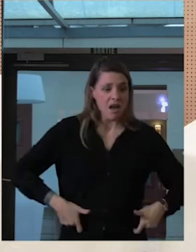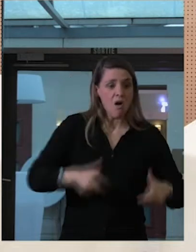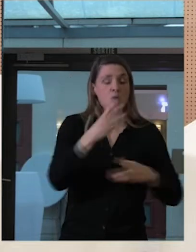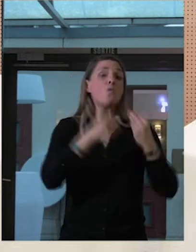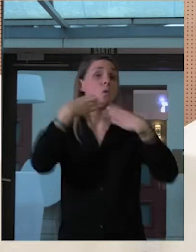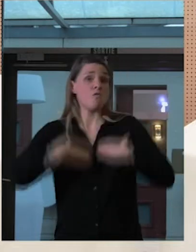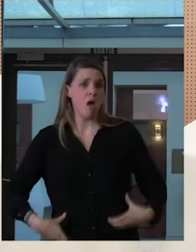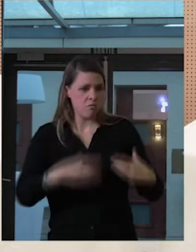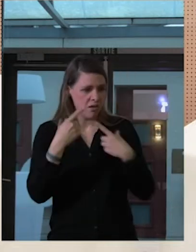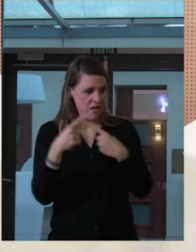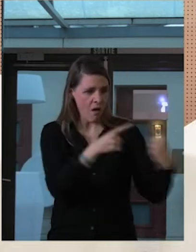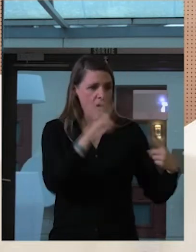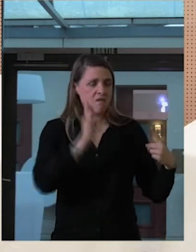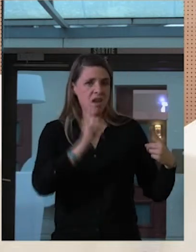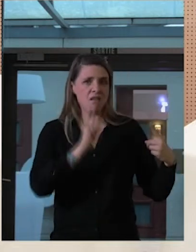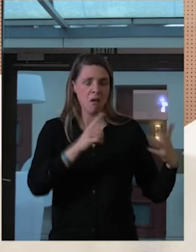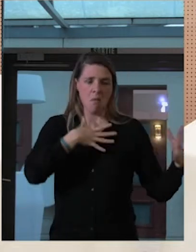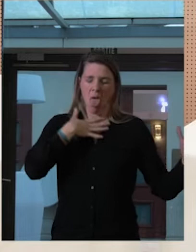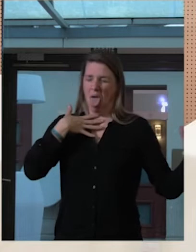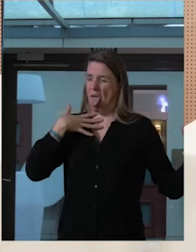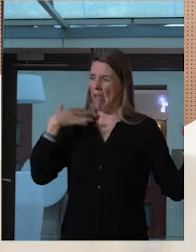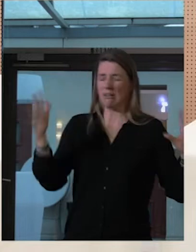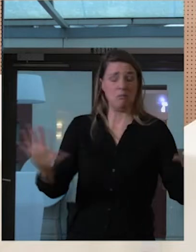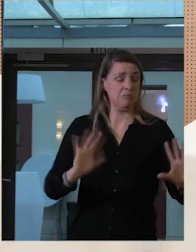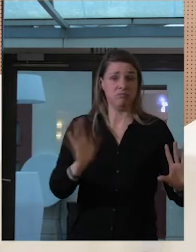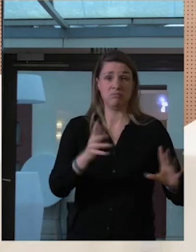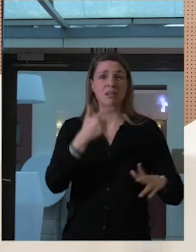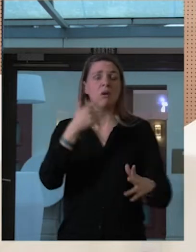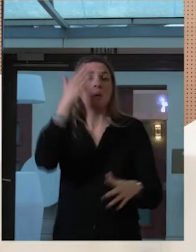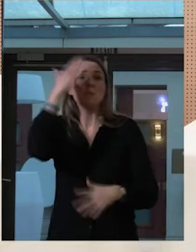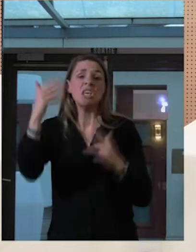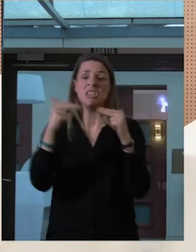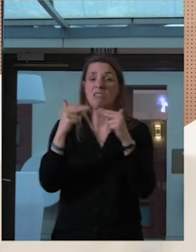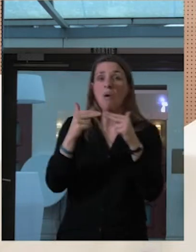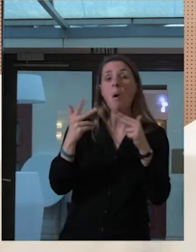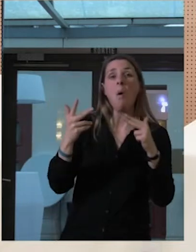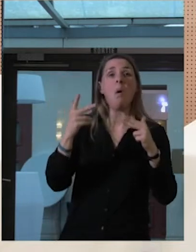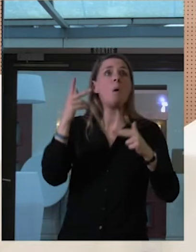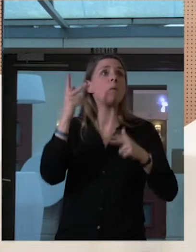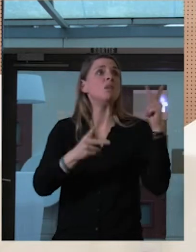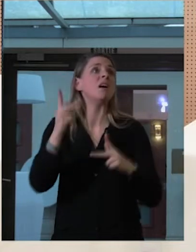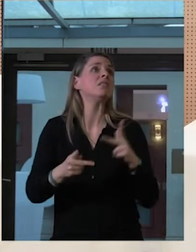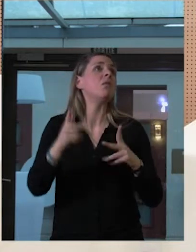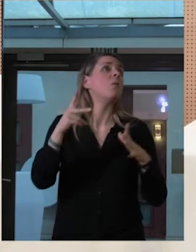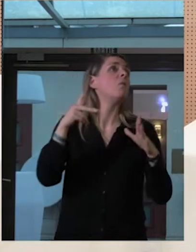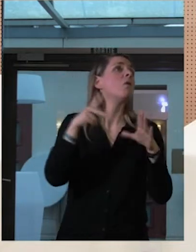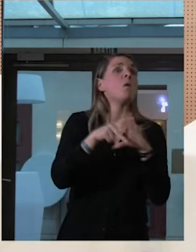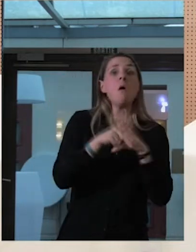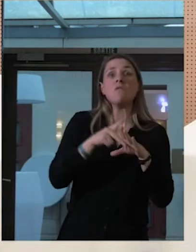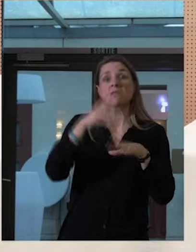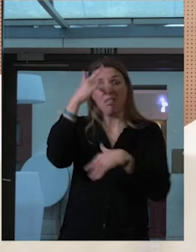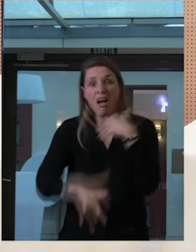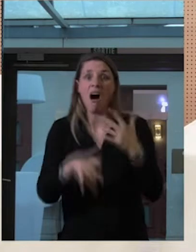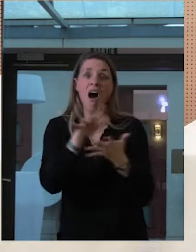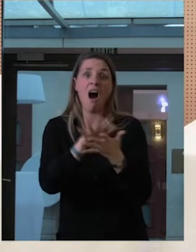club, et ça les a très vite écœurées, c'est-à-dire qu'à partir du moment où elles n'avaient pas forcément le niveau, peut-être parce qu'elles avaient commencé aussi à pratiquer plus tard, elles